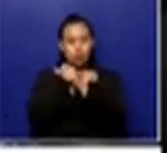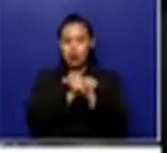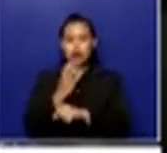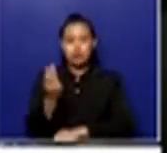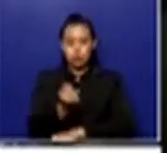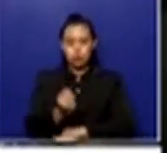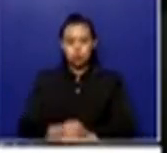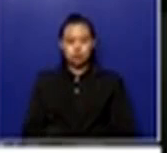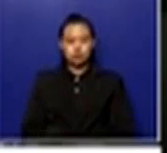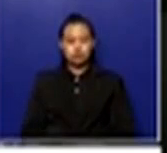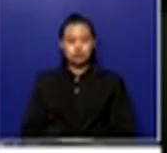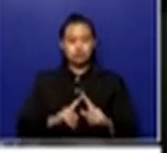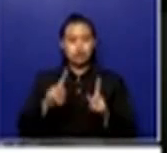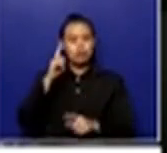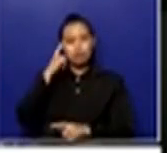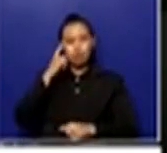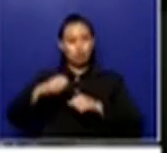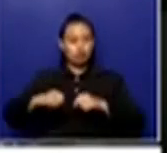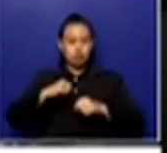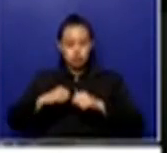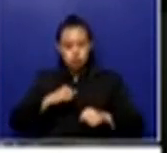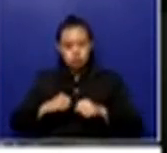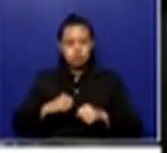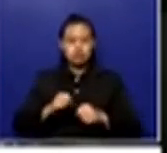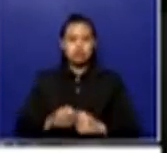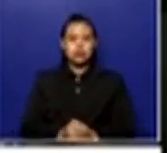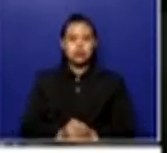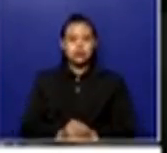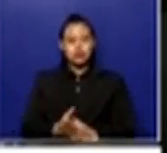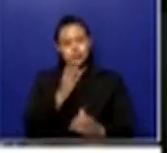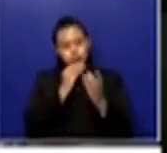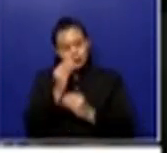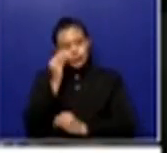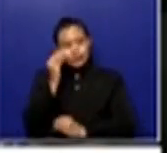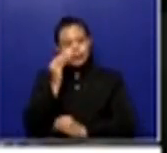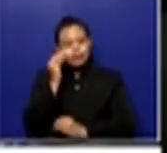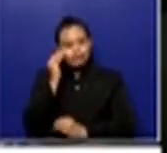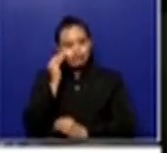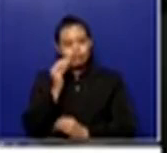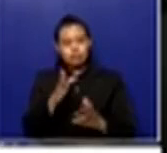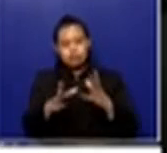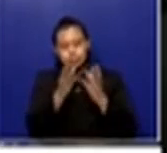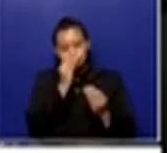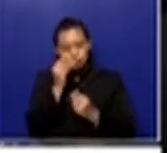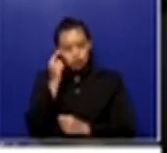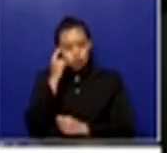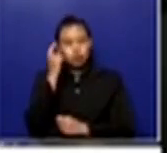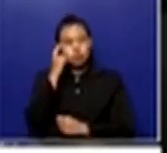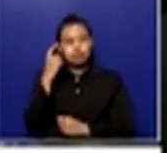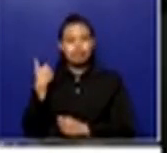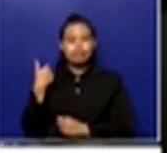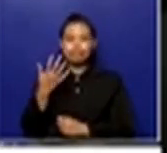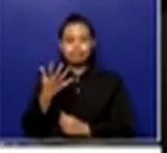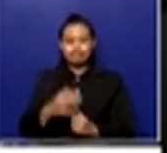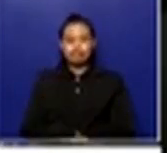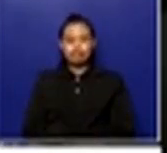แต่ไม่ทราบว่าเยาวชนรุ่นใหม่ๆหรือคนไทยเราเนี่ยได้ทราบถึงพระมหากรุณาธิคุณอันนี้หรือเปล่ารวมทั้งอันนี้นะครับ